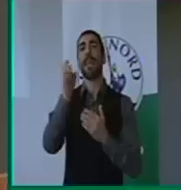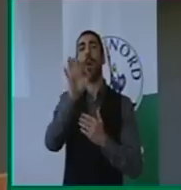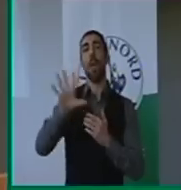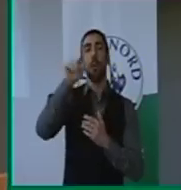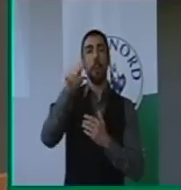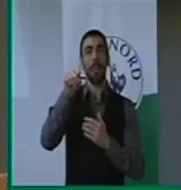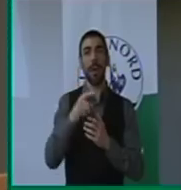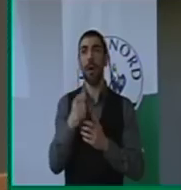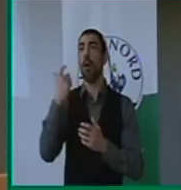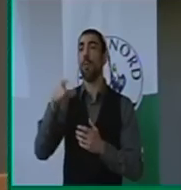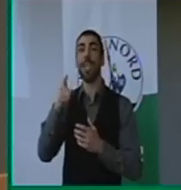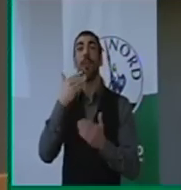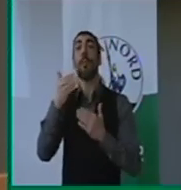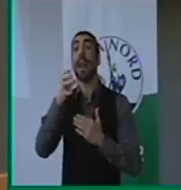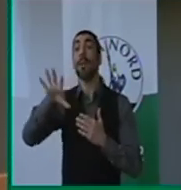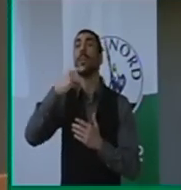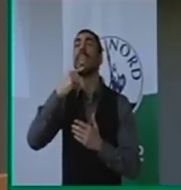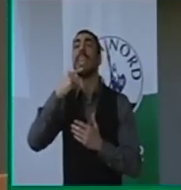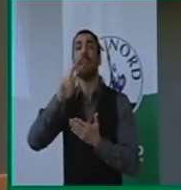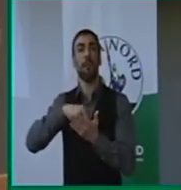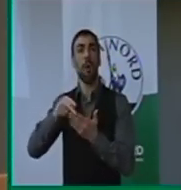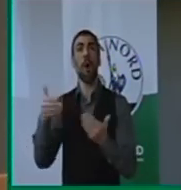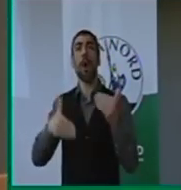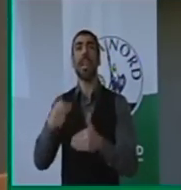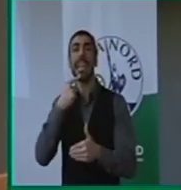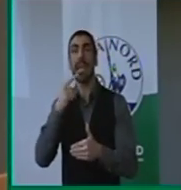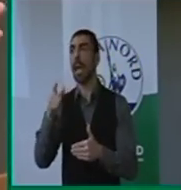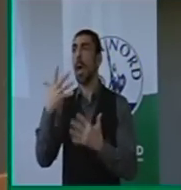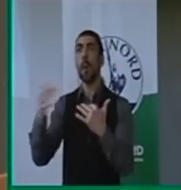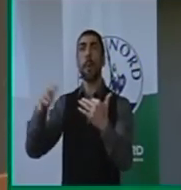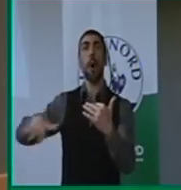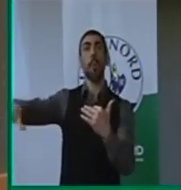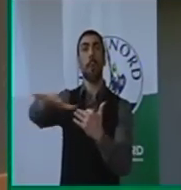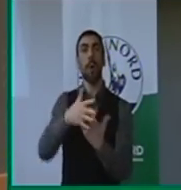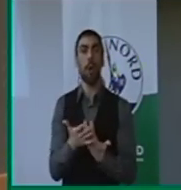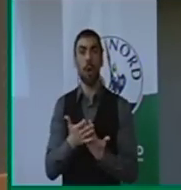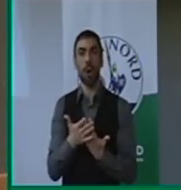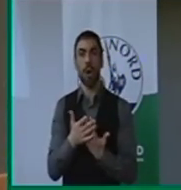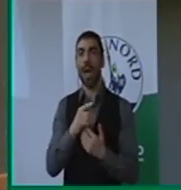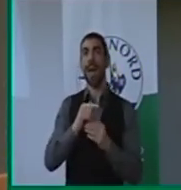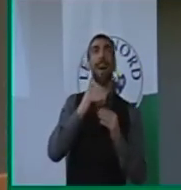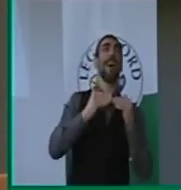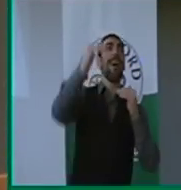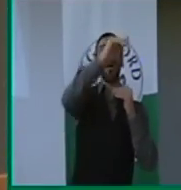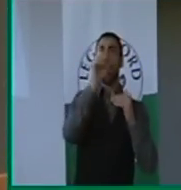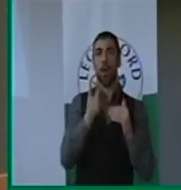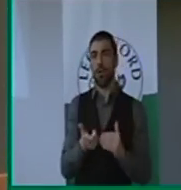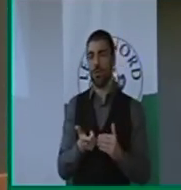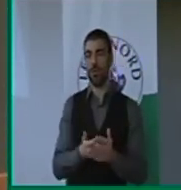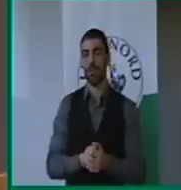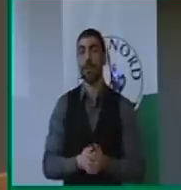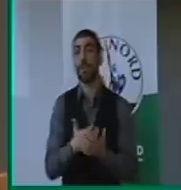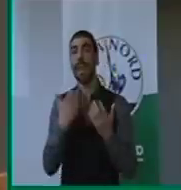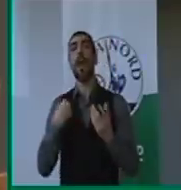Parlamento Europeo è votato dal popolo e non è nominato da qualcuno più in alto Quindi cosa ci resta da